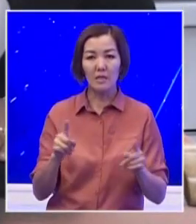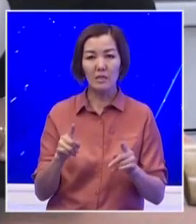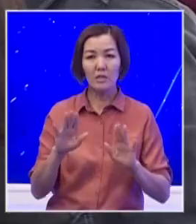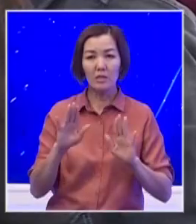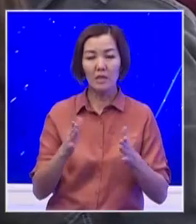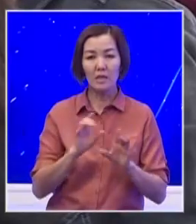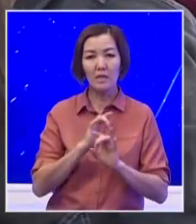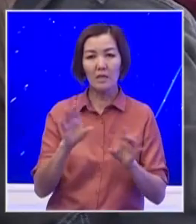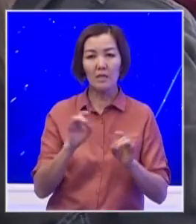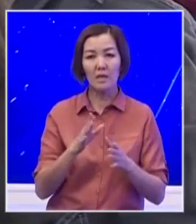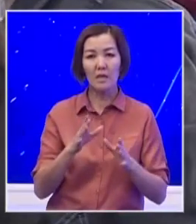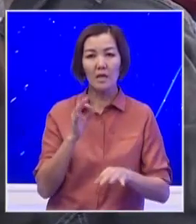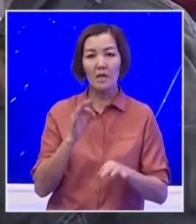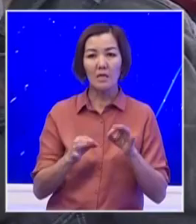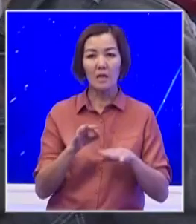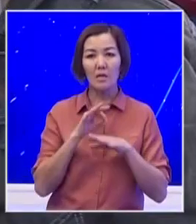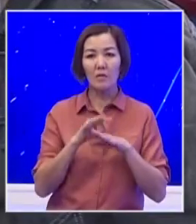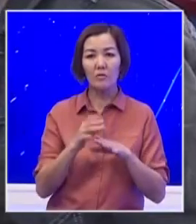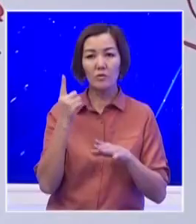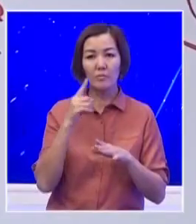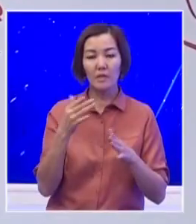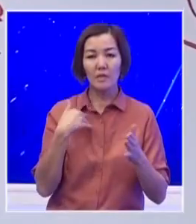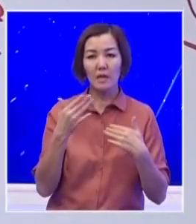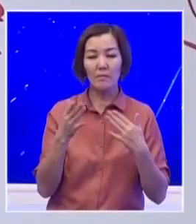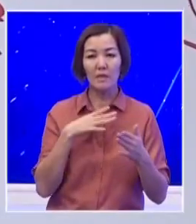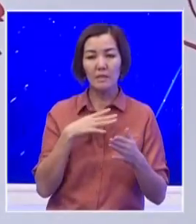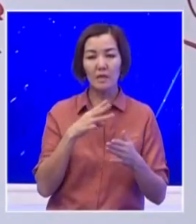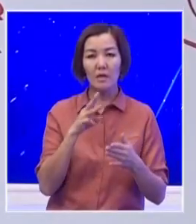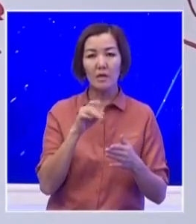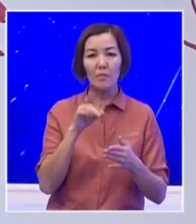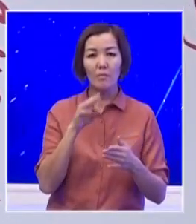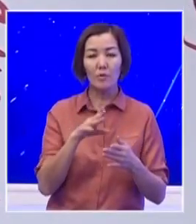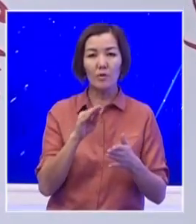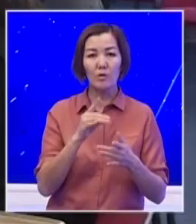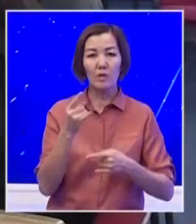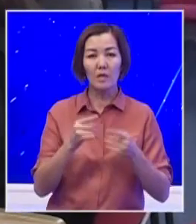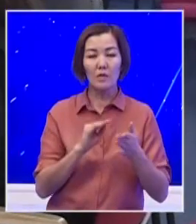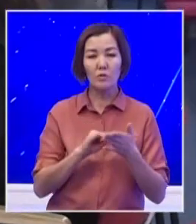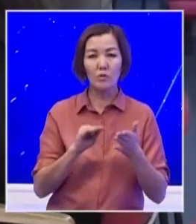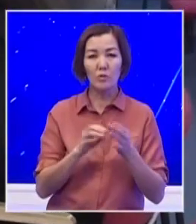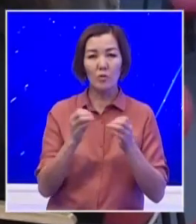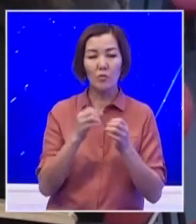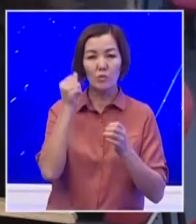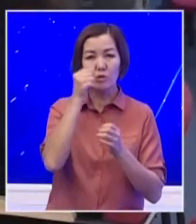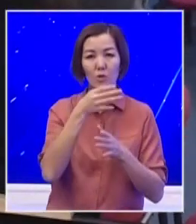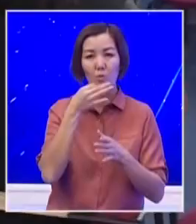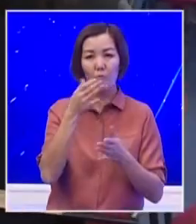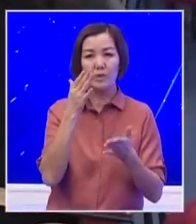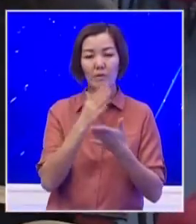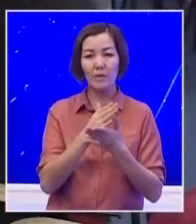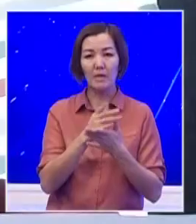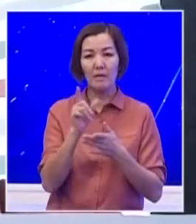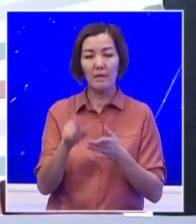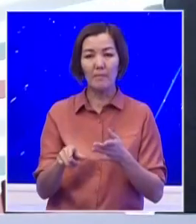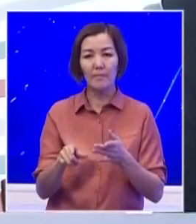баяндады. Ортақ талқылау жүргізіп, өзара пікір алмасты. Мұхит Тоқтасын тележурналистикада 10 жылдан астам тәжірибесі бар маман.